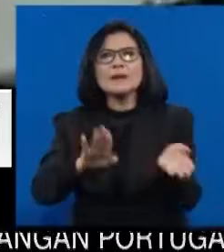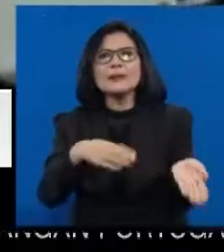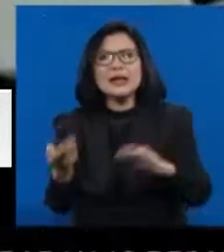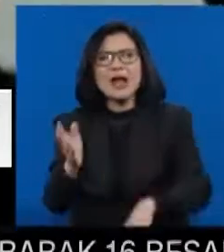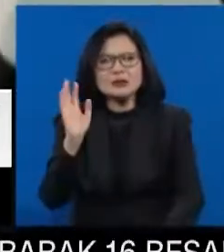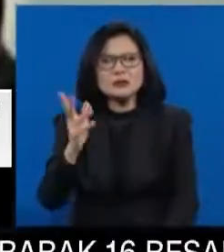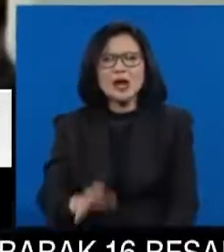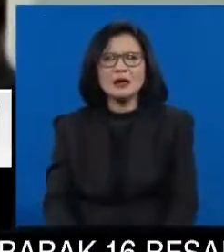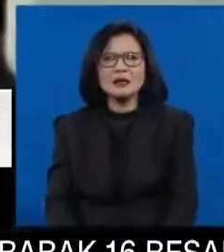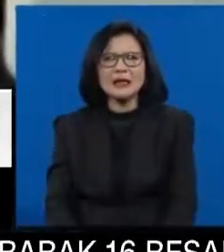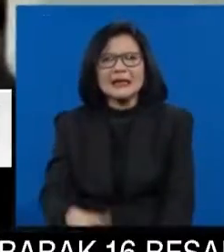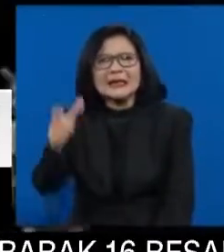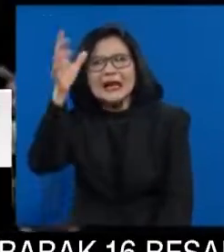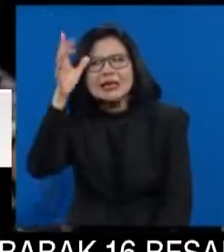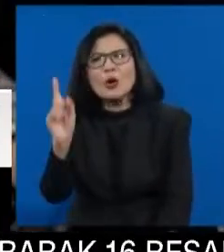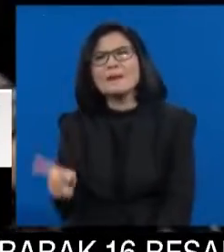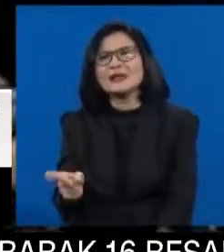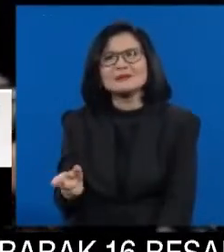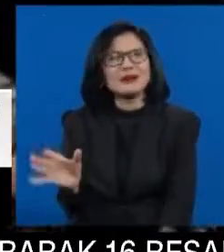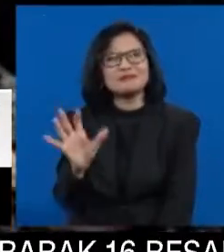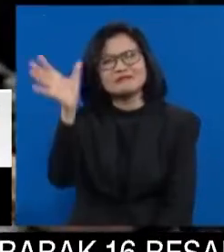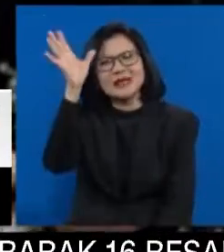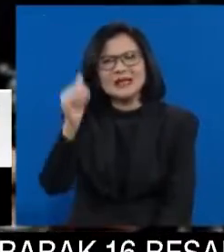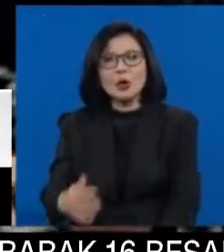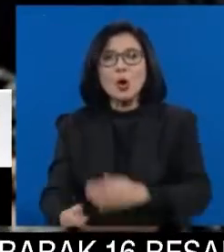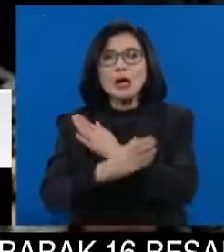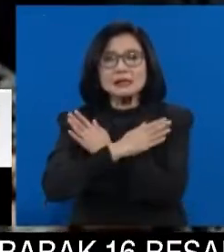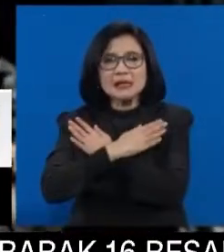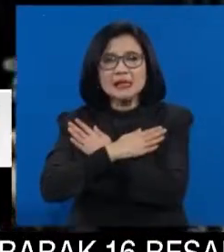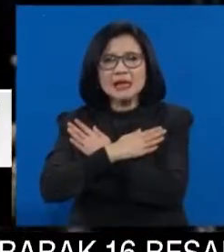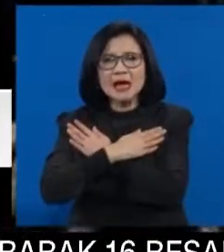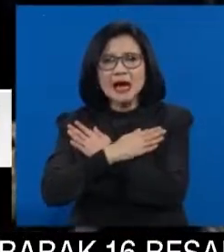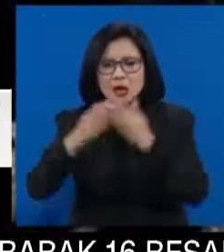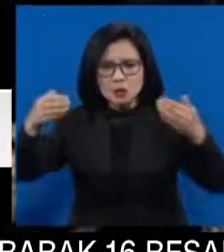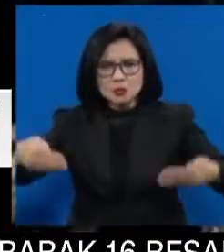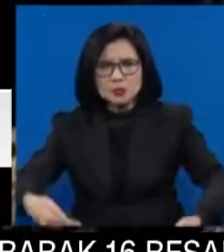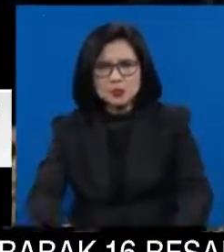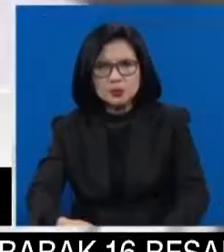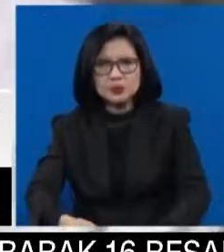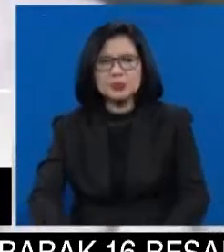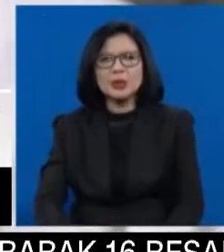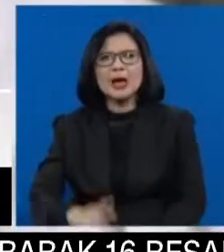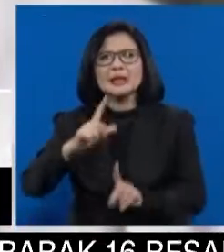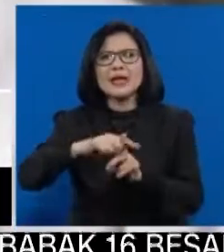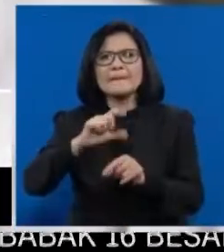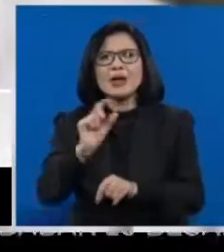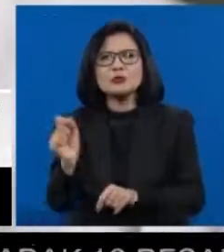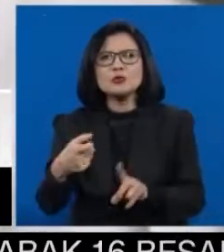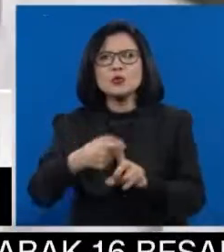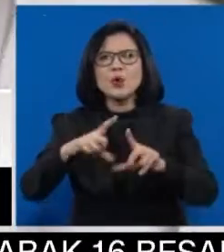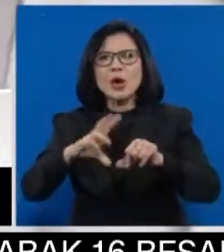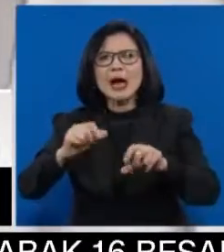Hingga kini belum diketahui penyebab kematian almarhum. Jenazah direncanakan dikebumikan di TPU Karet Bifak, Jakarta Pusat.